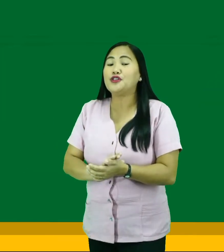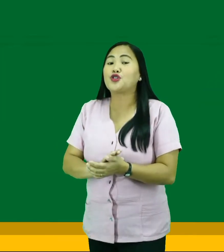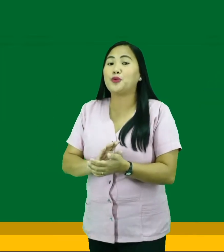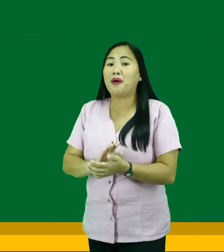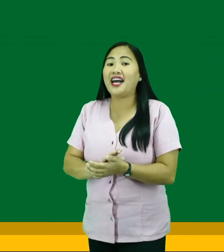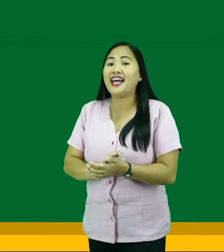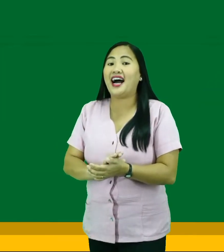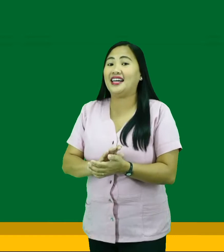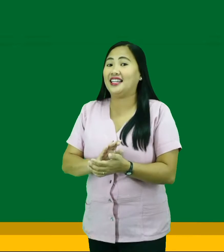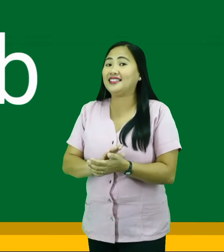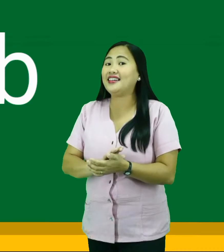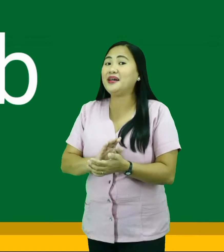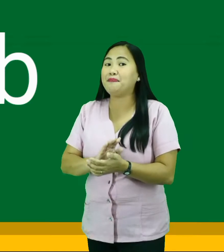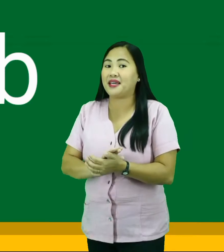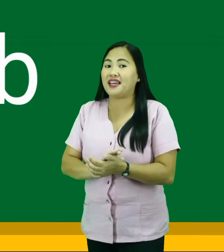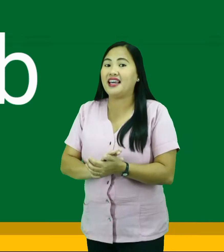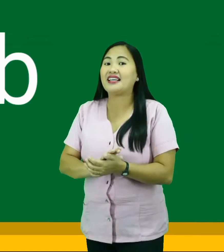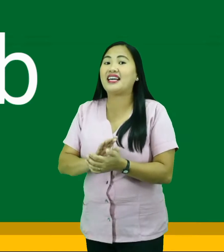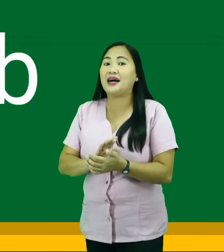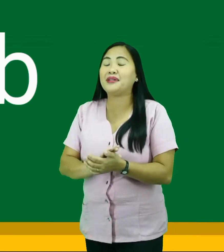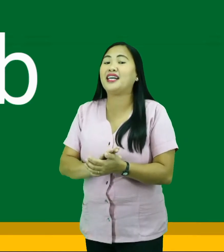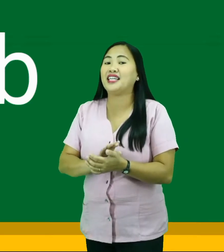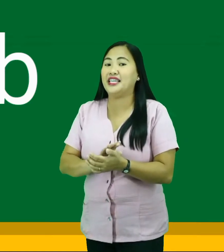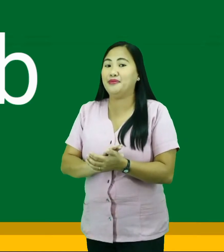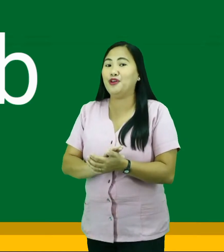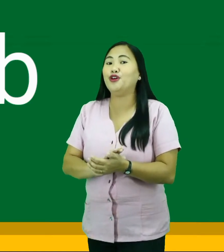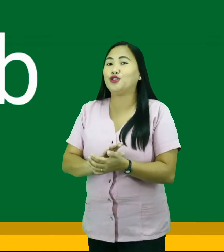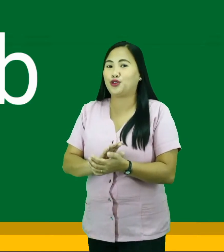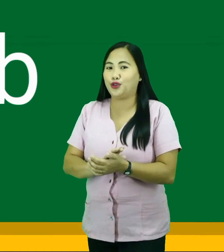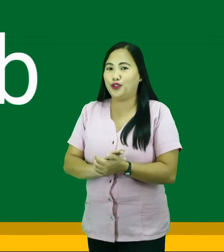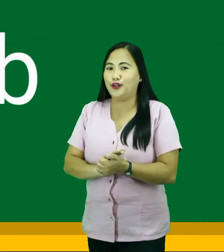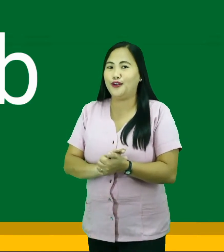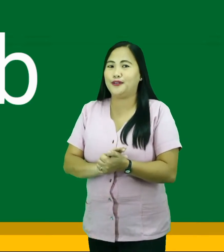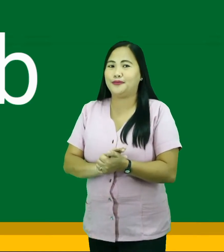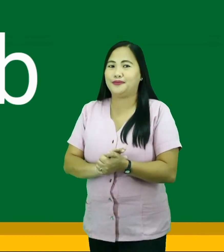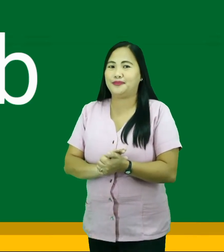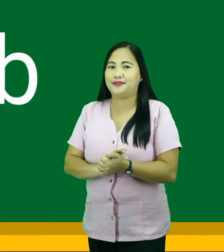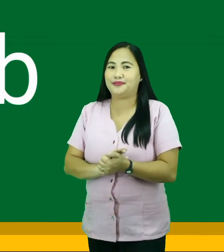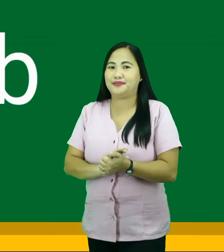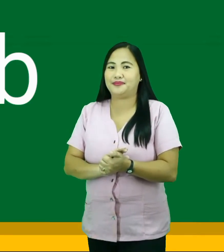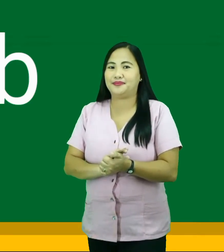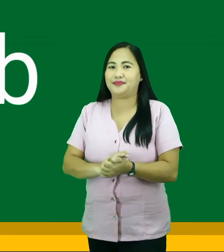Karon, subaya ang letra nga B gamit ang imong tudlo.